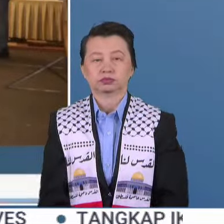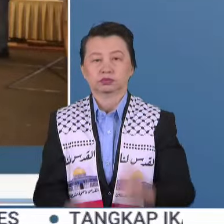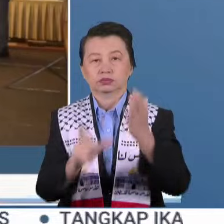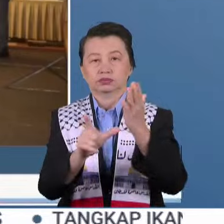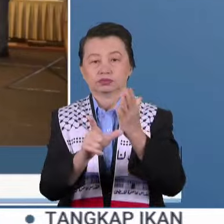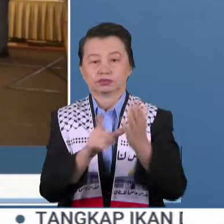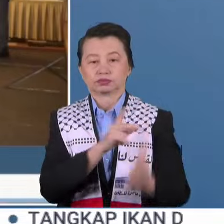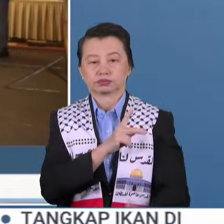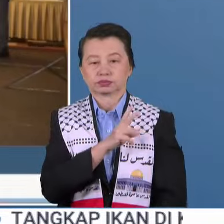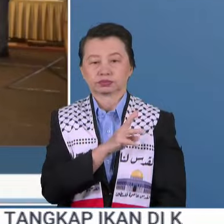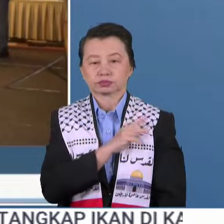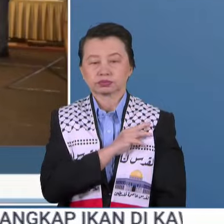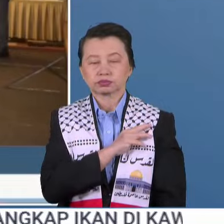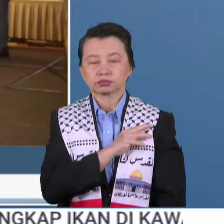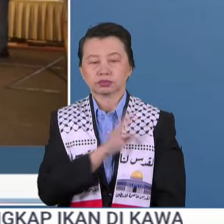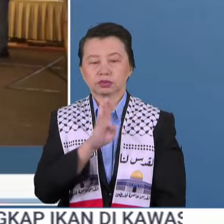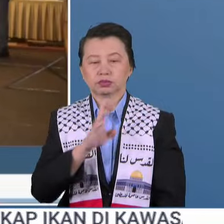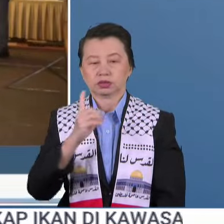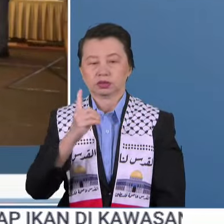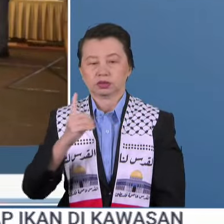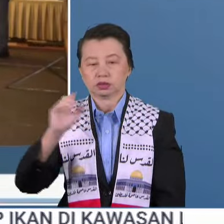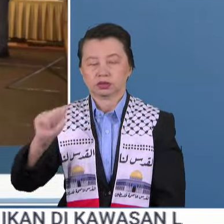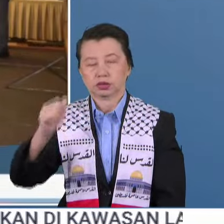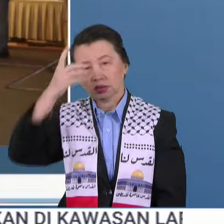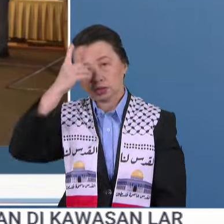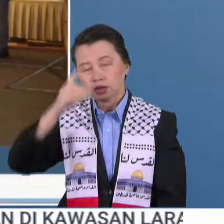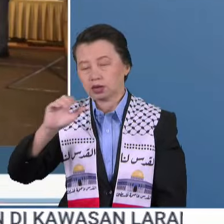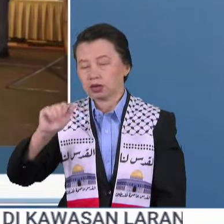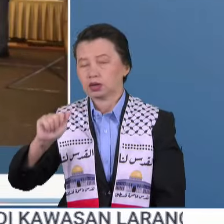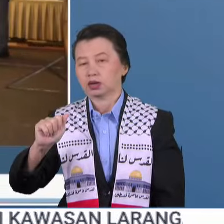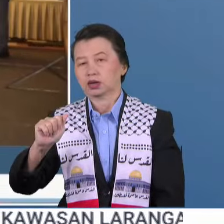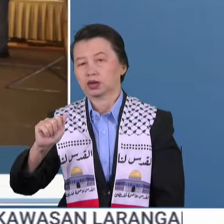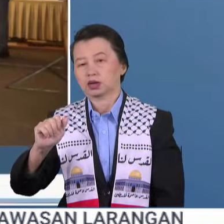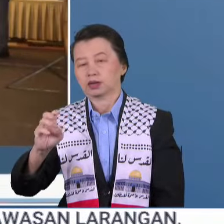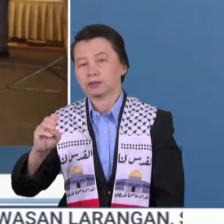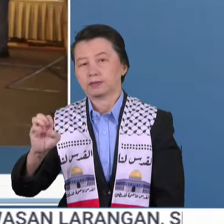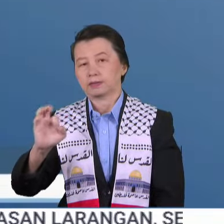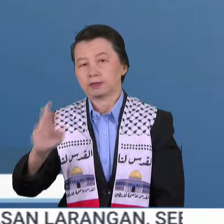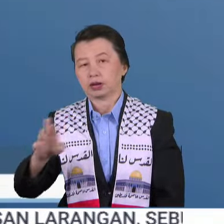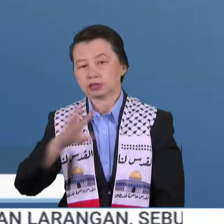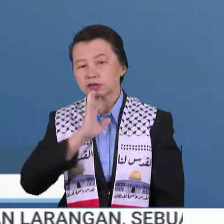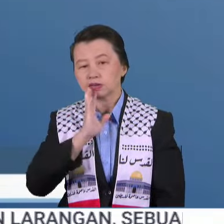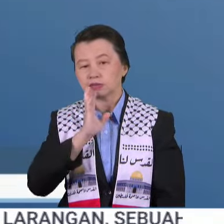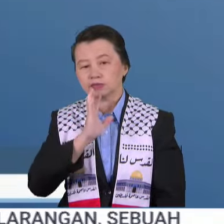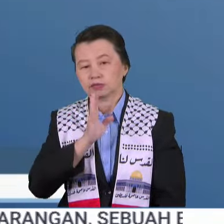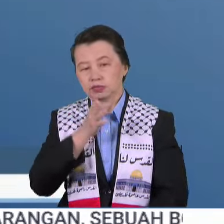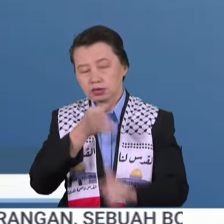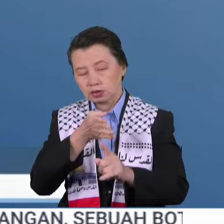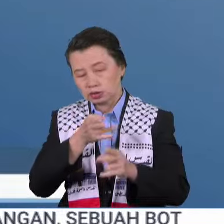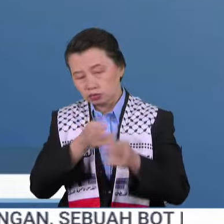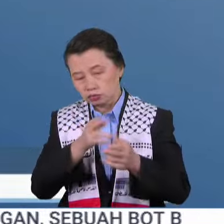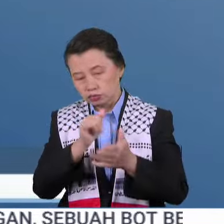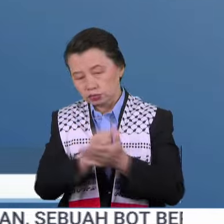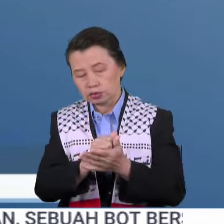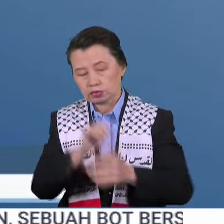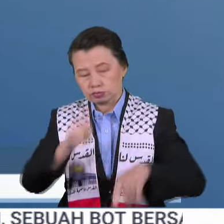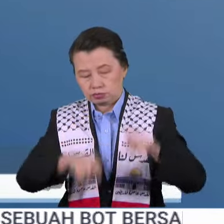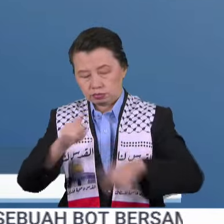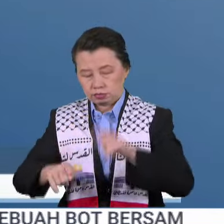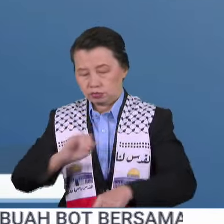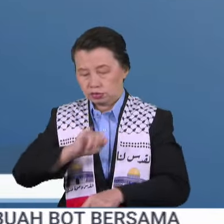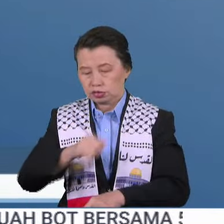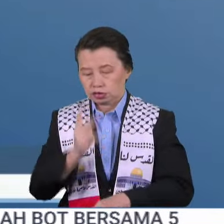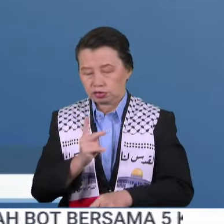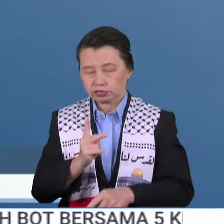Timbalan Premier merangkap pengerusi BDDA, Dato' Amar Douglas Ugambas berkata, ke arah usaha itu, pelbagai jawatan kuasa